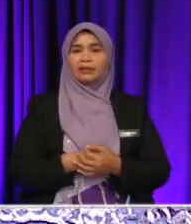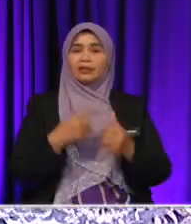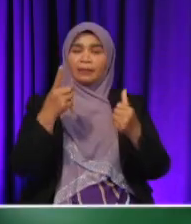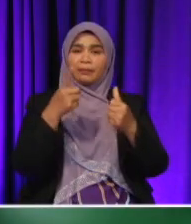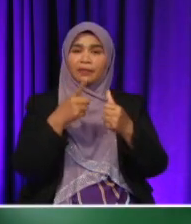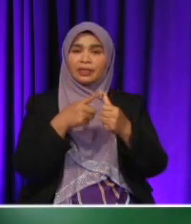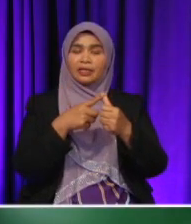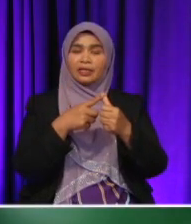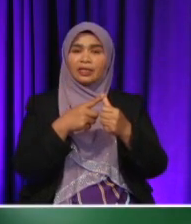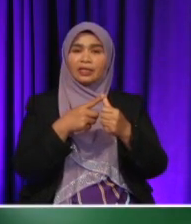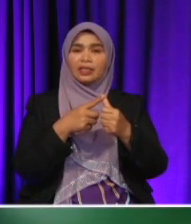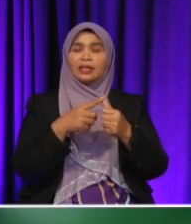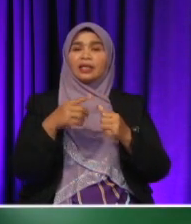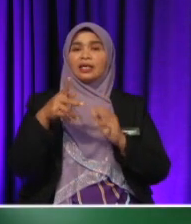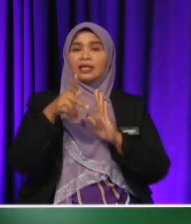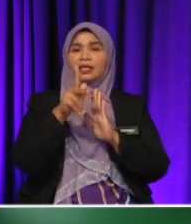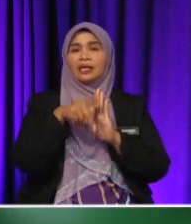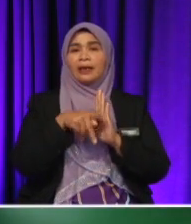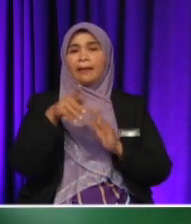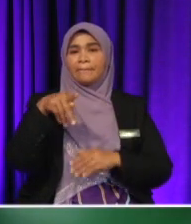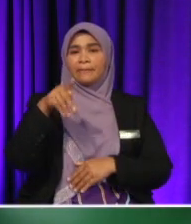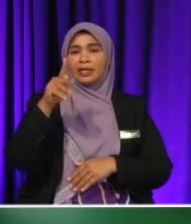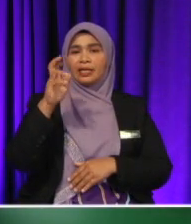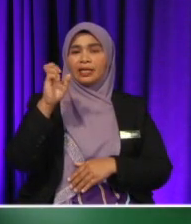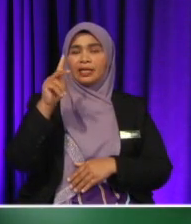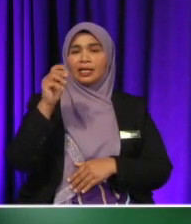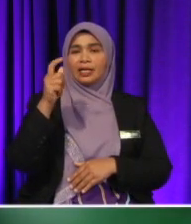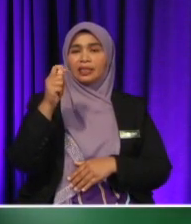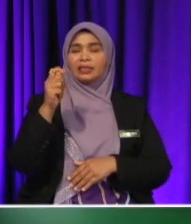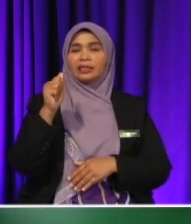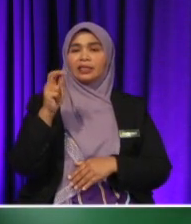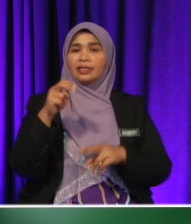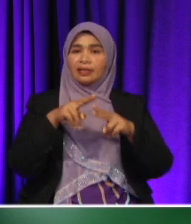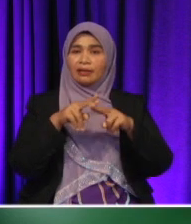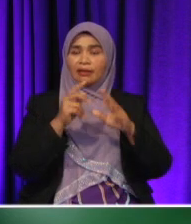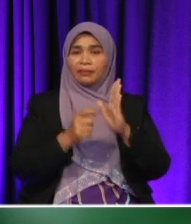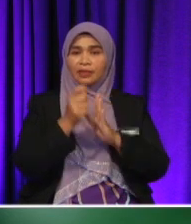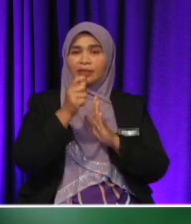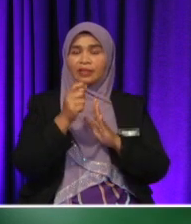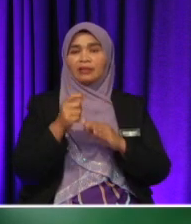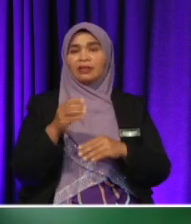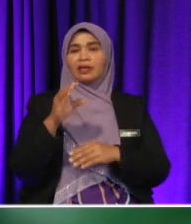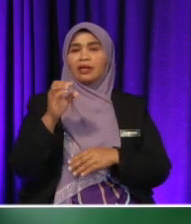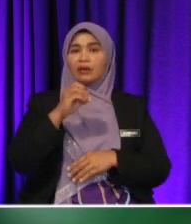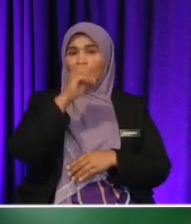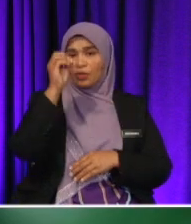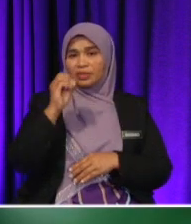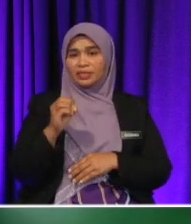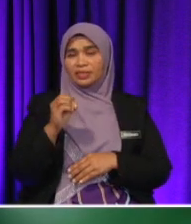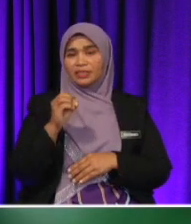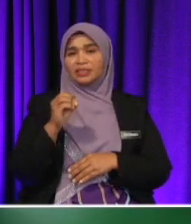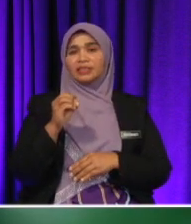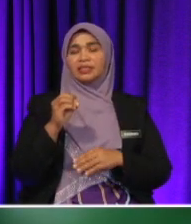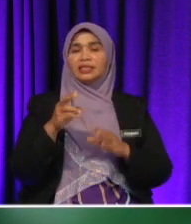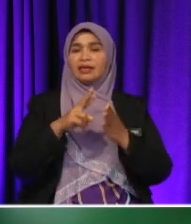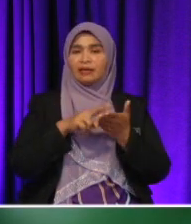adalah kepekatan garam tinggi yang kedua kandungan oksigen sangat rendah atau rendah dan ketiga keamanan